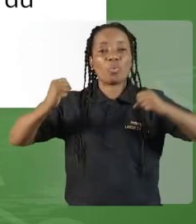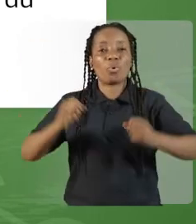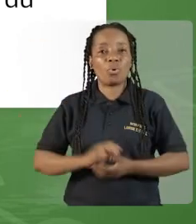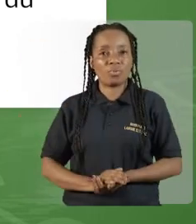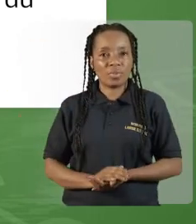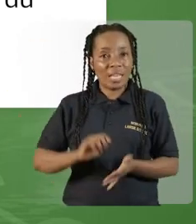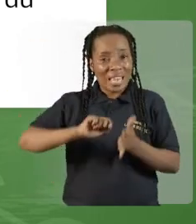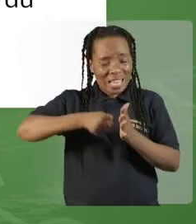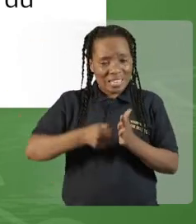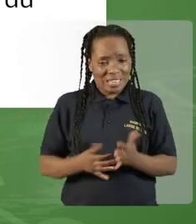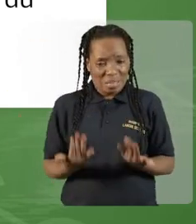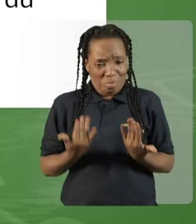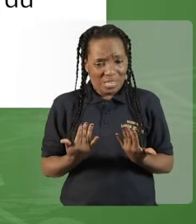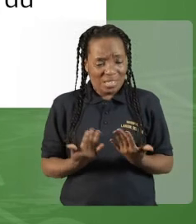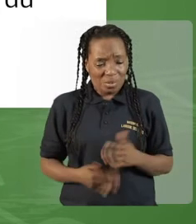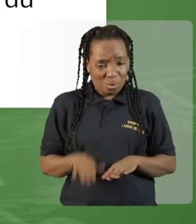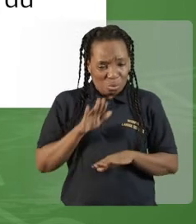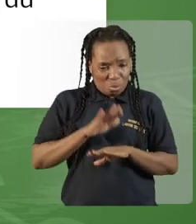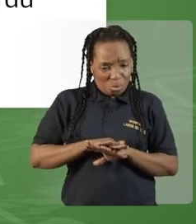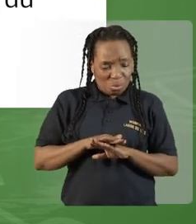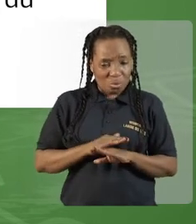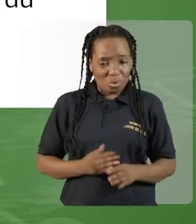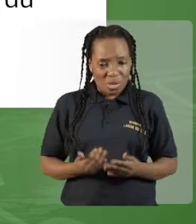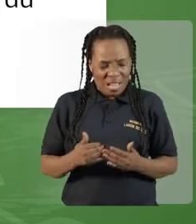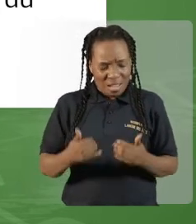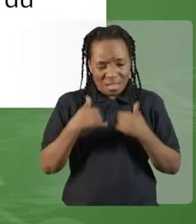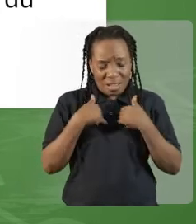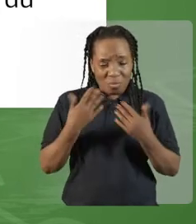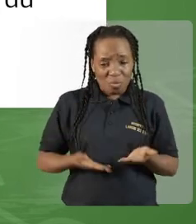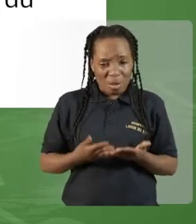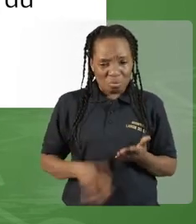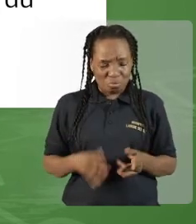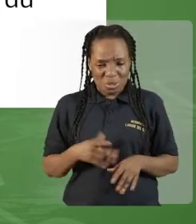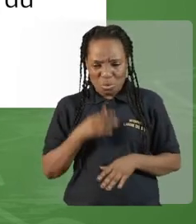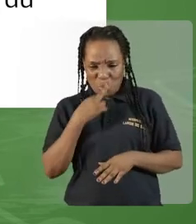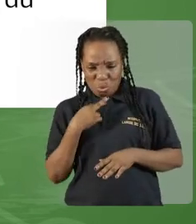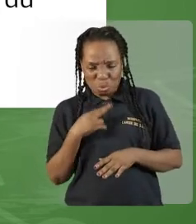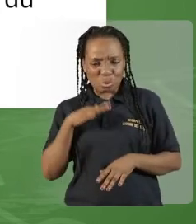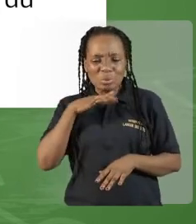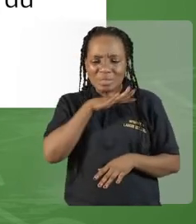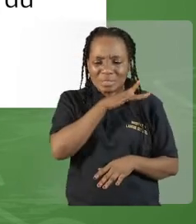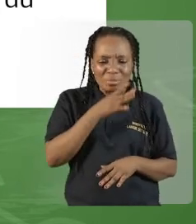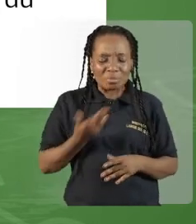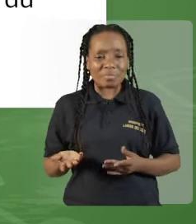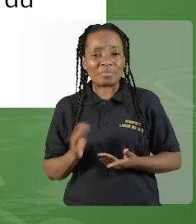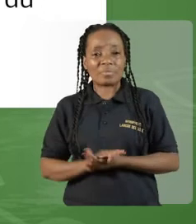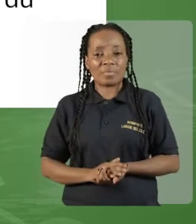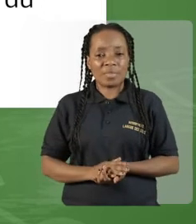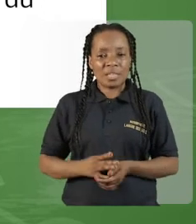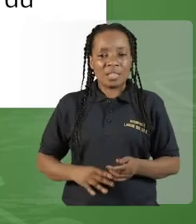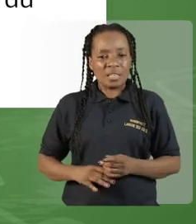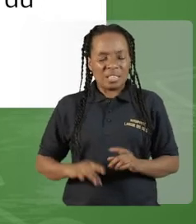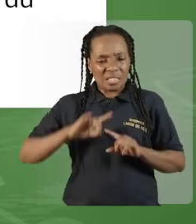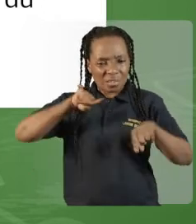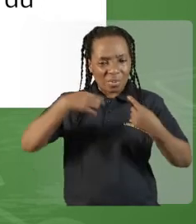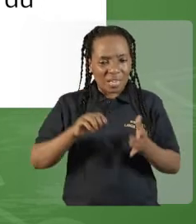est désormais recouverte d'un corps poreux rouge-brun. De retour en classe, il